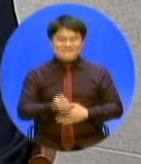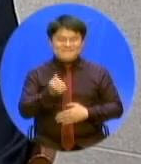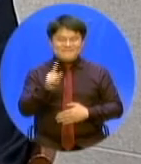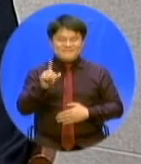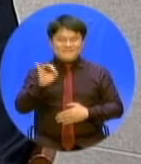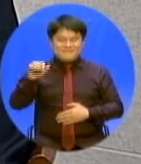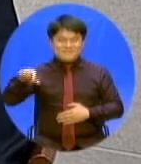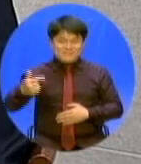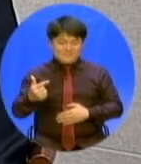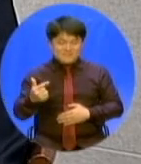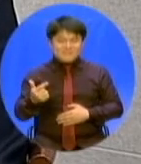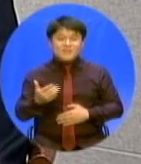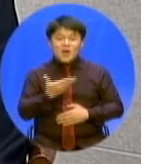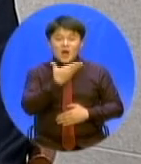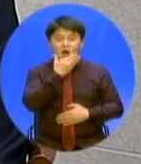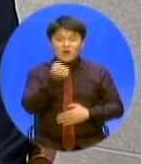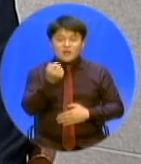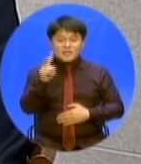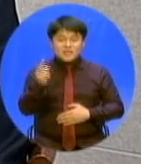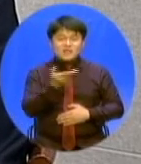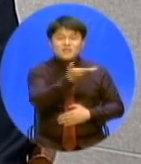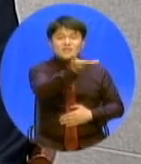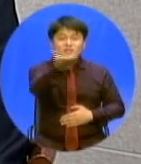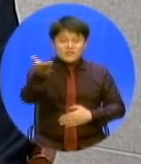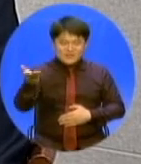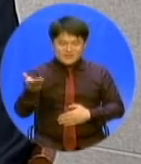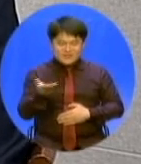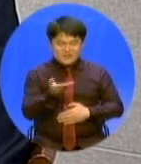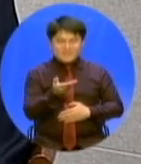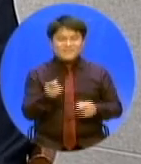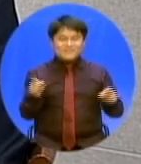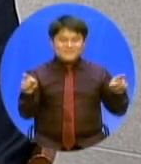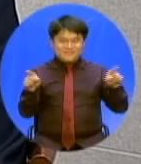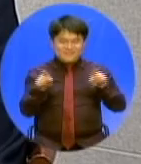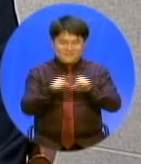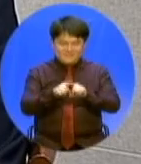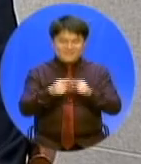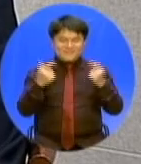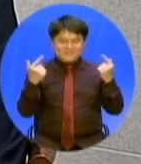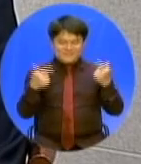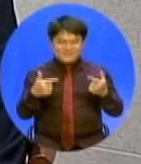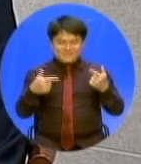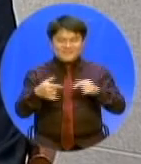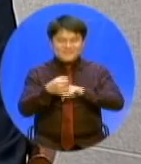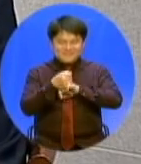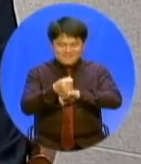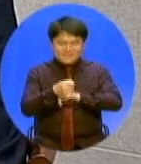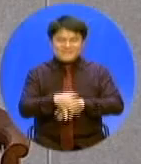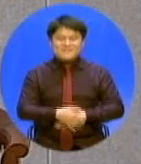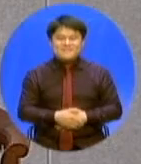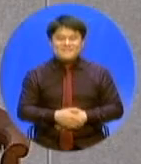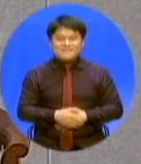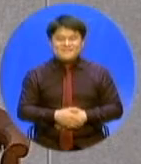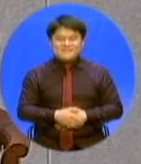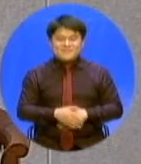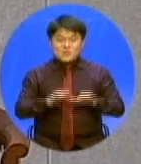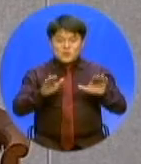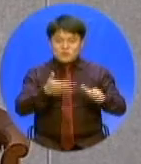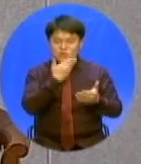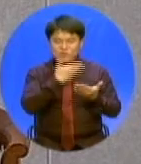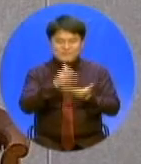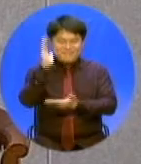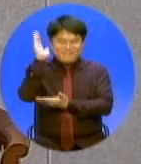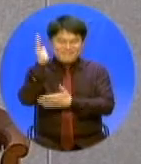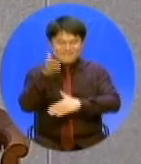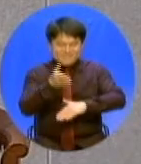하이원도 우리 복지TV 시청자분들하고 늘 함께 하겠습니다. 네. 네. 대표님 오늘 귀한 말씀